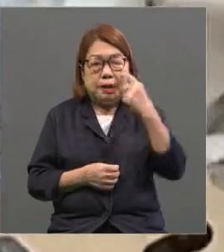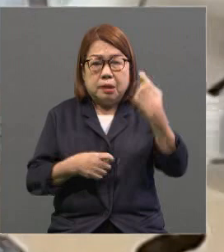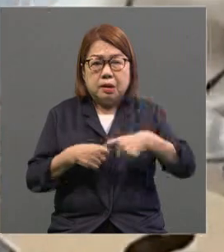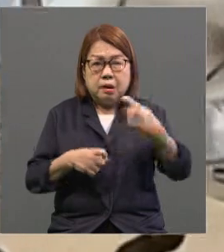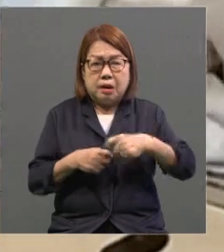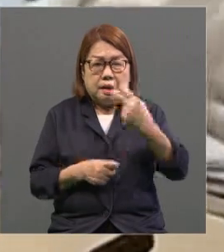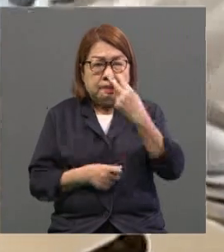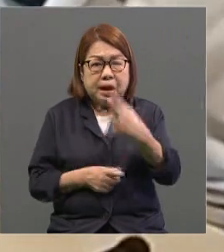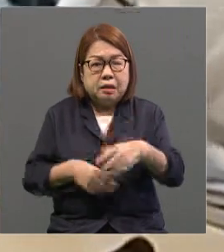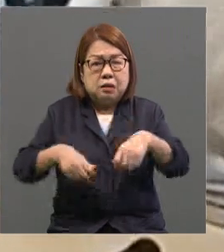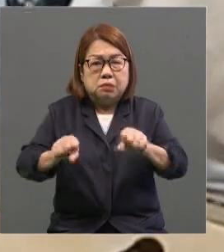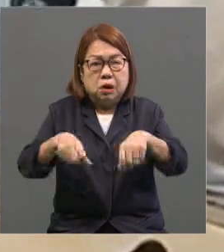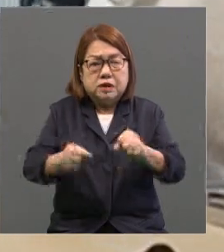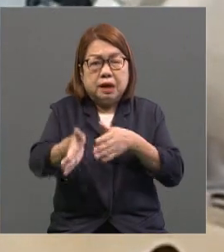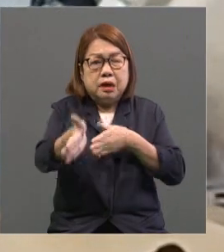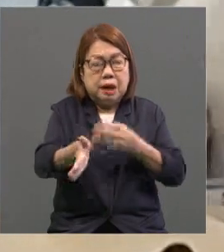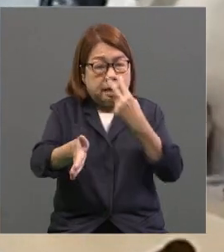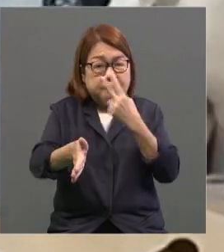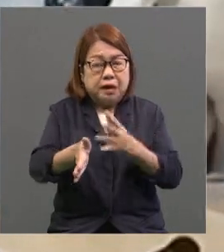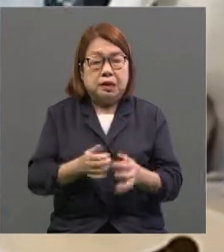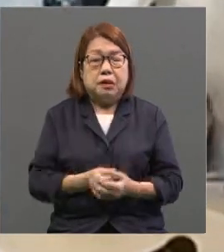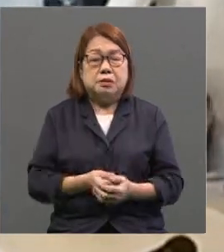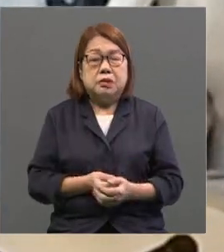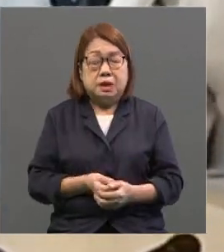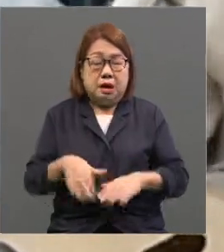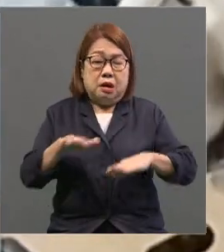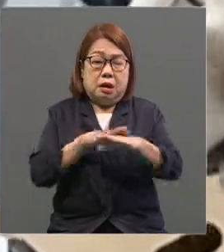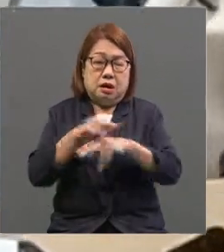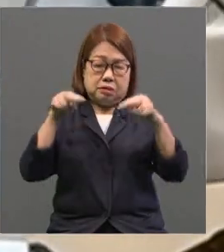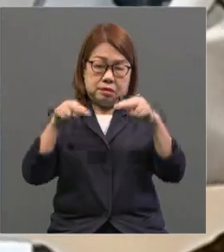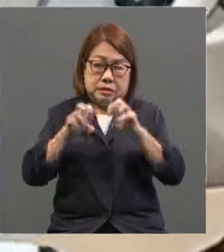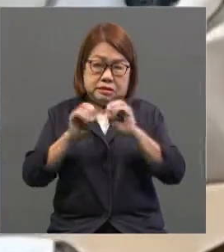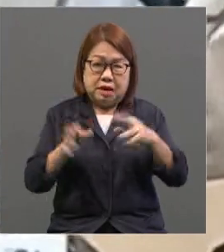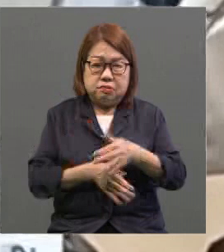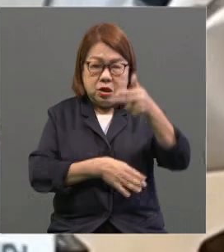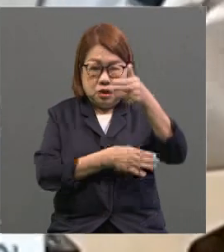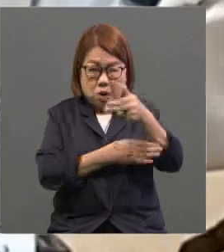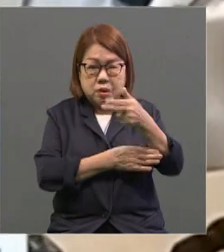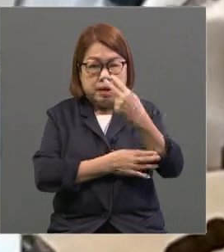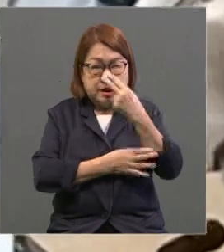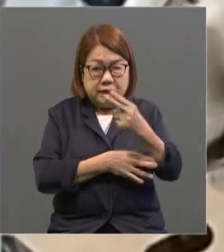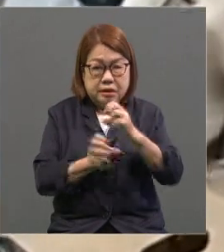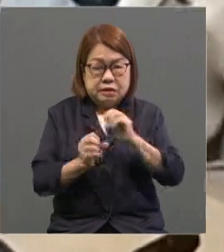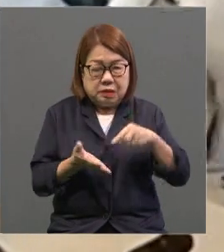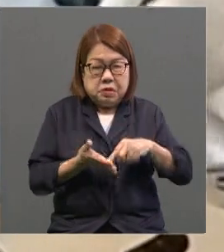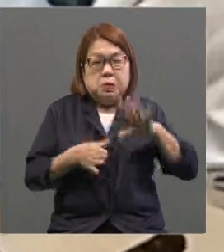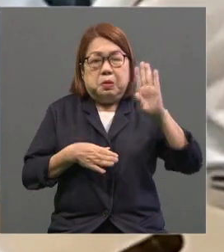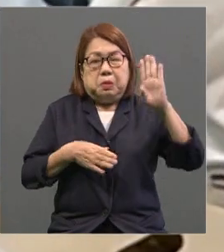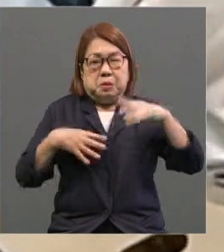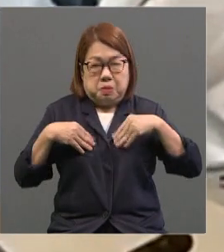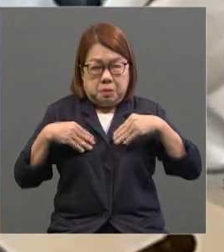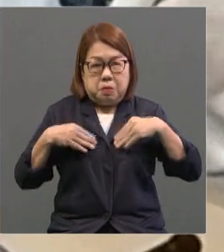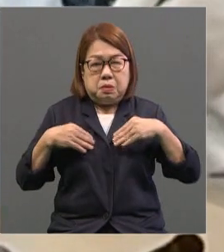รถจักรยานยนต์ของคุณแม่เนี่ยฮะแต่ปรากฏว่าจำนวนด้วยหลักฐานเพราะตำรวจเอาภาพกล้องวงจรปิดมาเปิดให้ดูเลยว่า